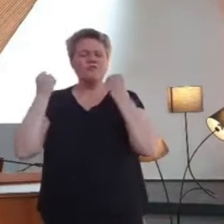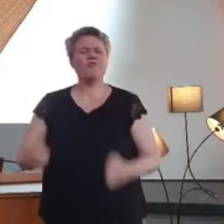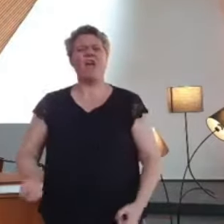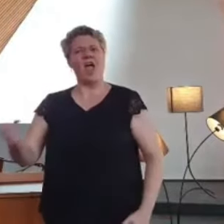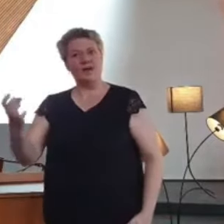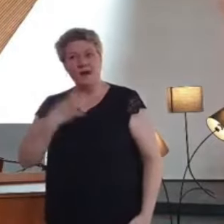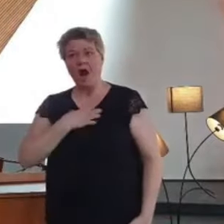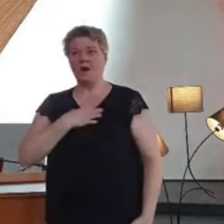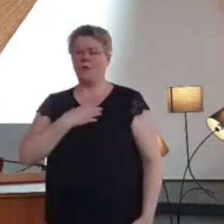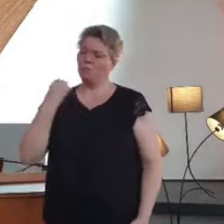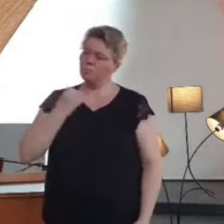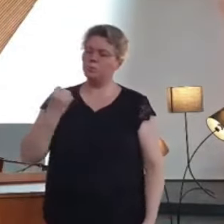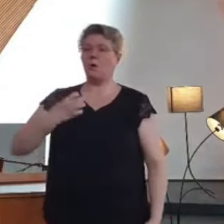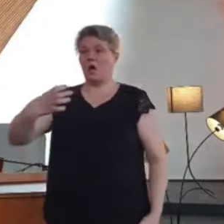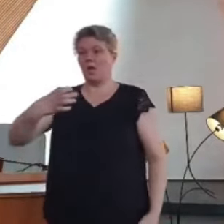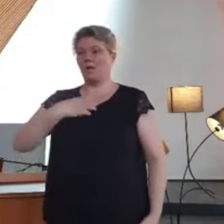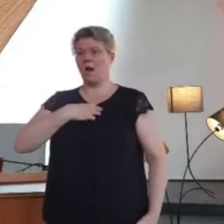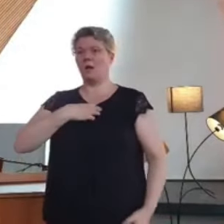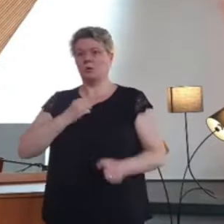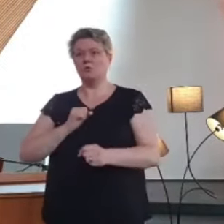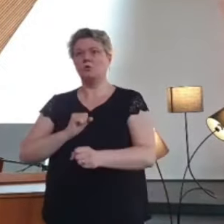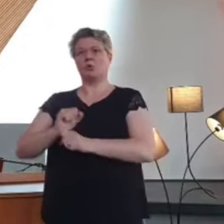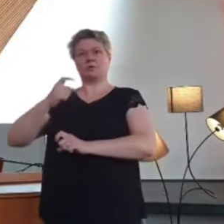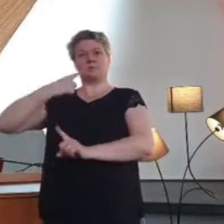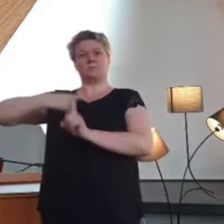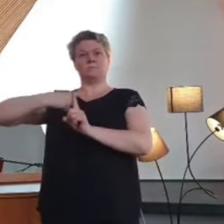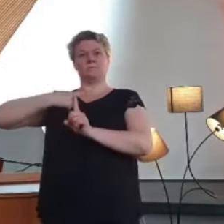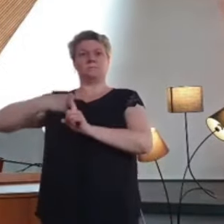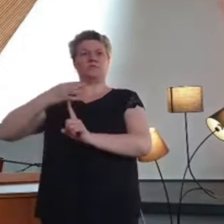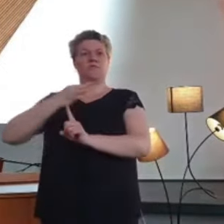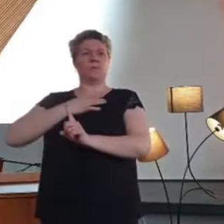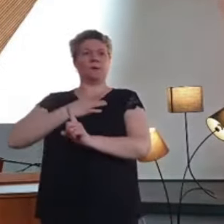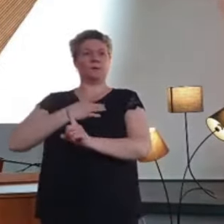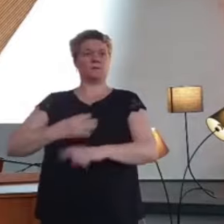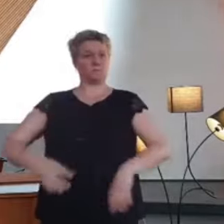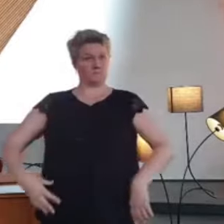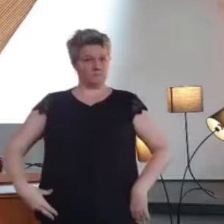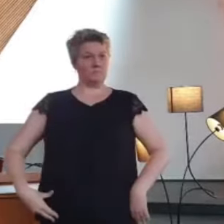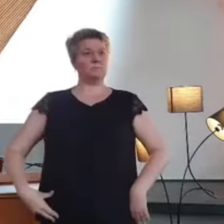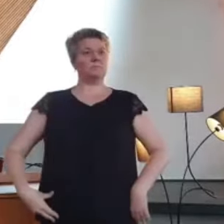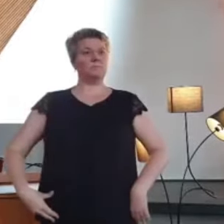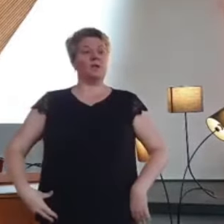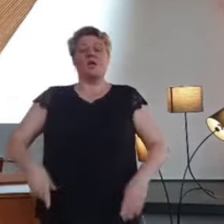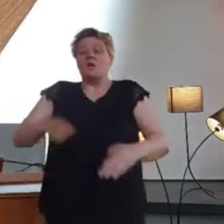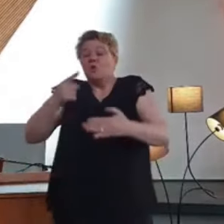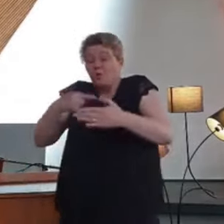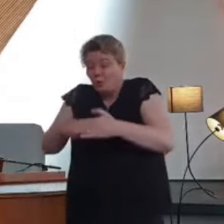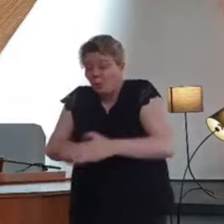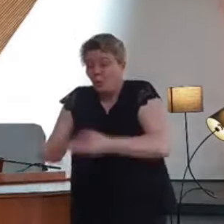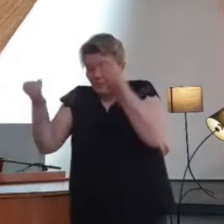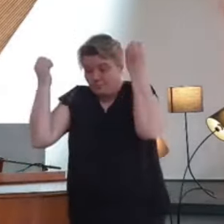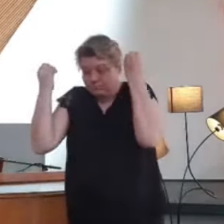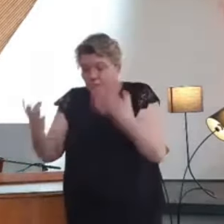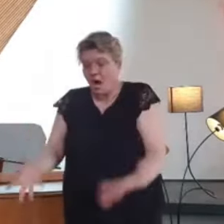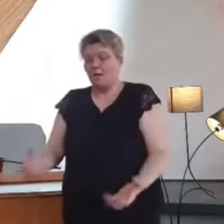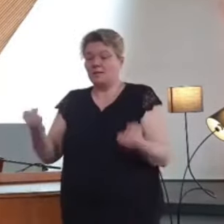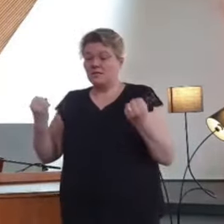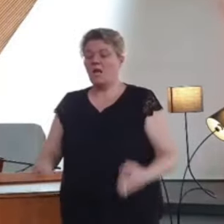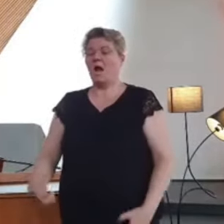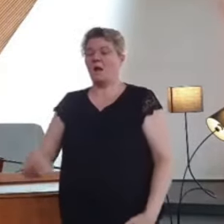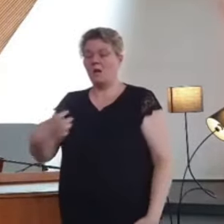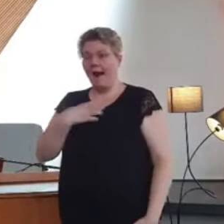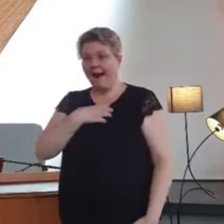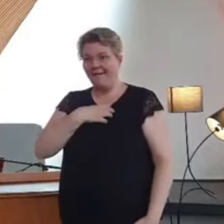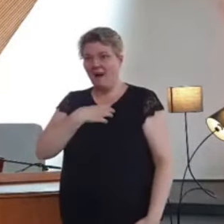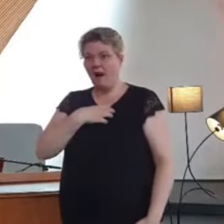die in ihrer schweren Erkrankung etwas Positives erkannt haben und sagen, ich habe erst dadurch wirklich